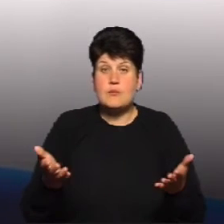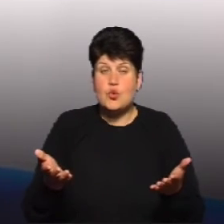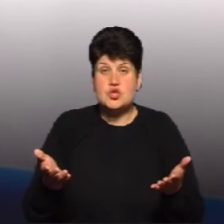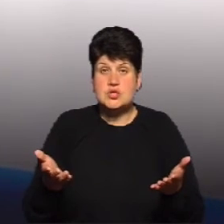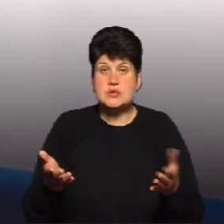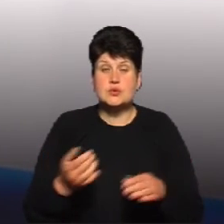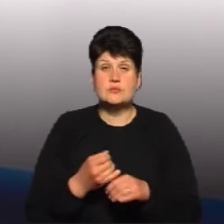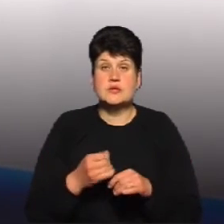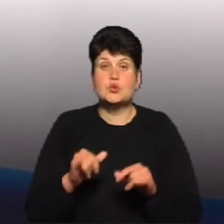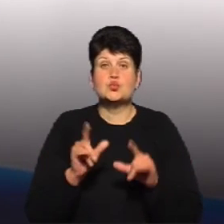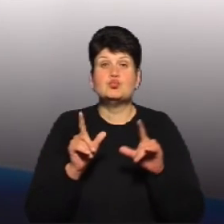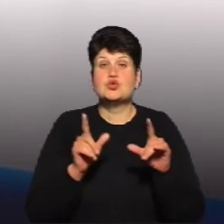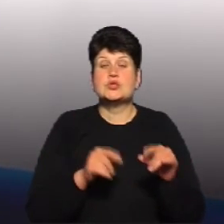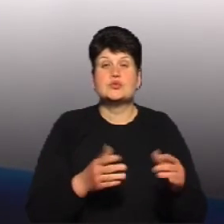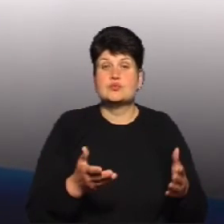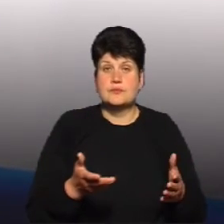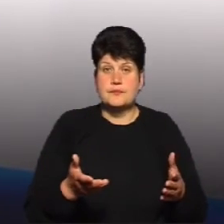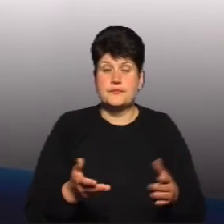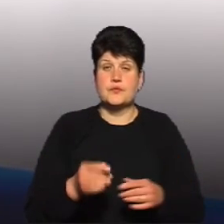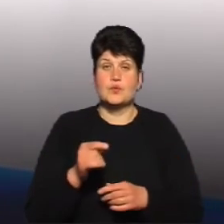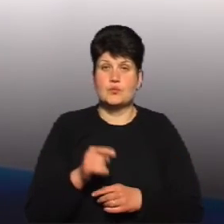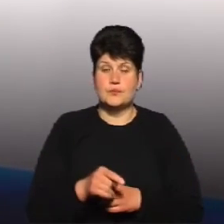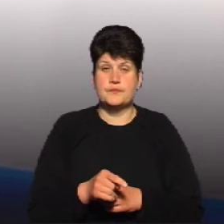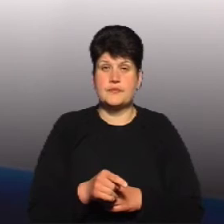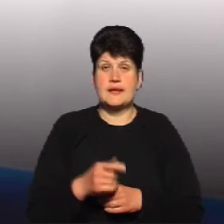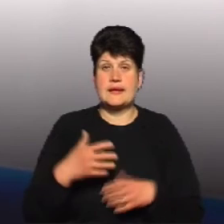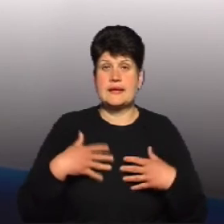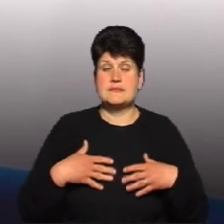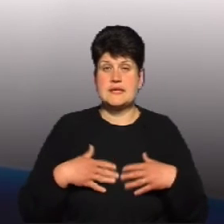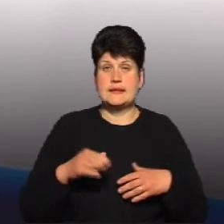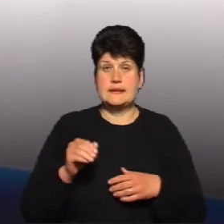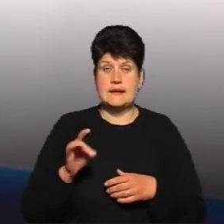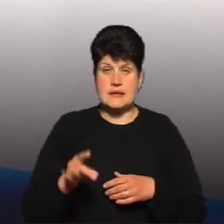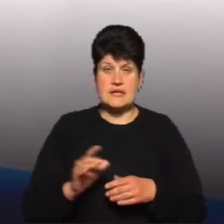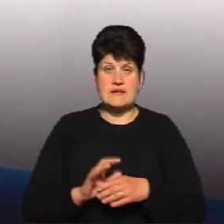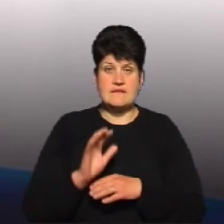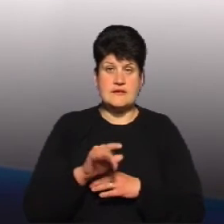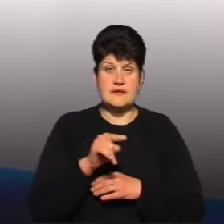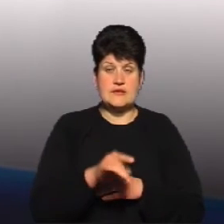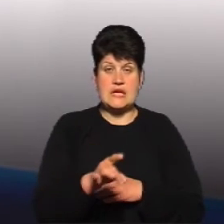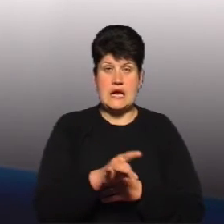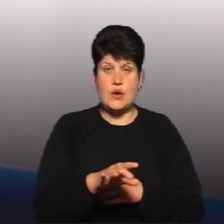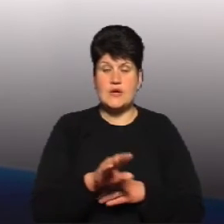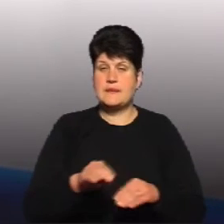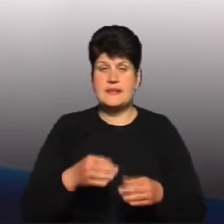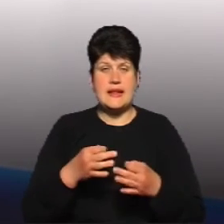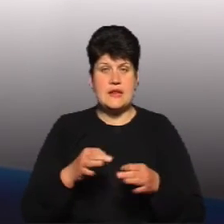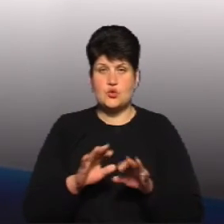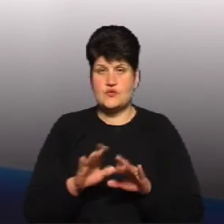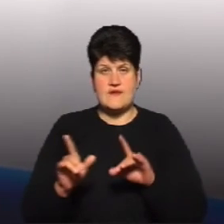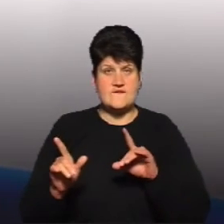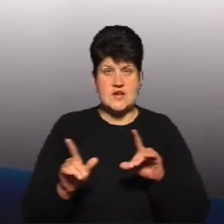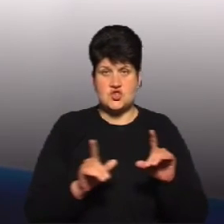будь-яку поїздку. Так? Відповідно, кримських татар, яких вивезли в ці регіони, їм не дозволялося виїжджати, а в